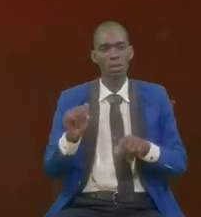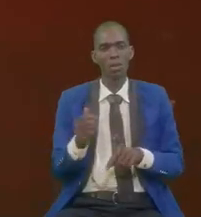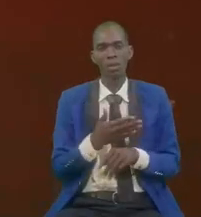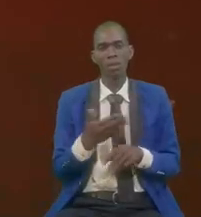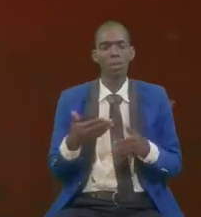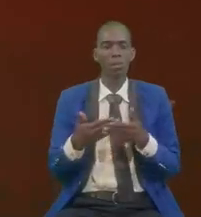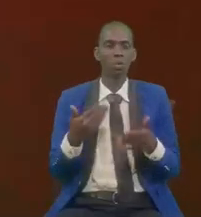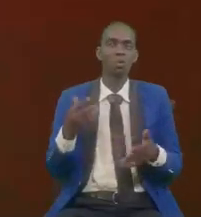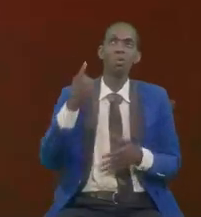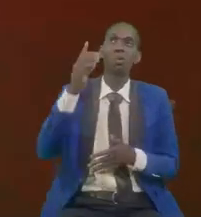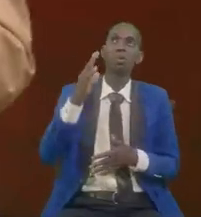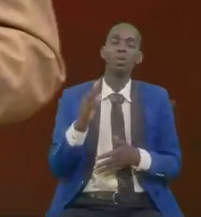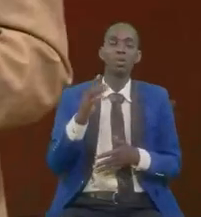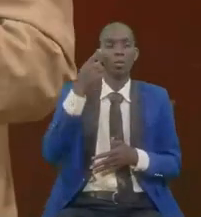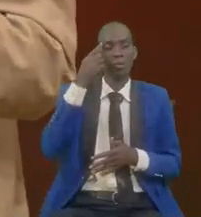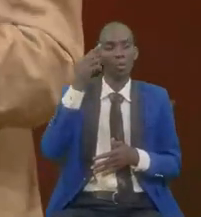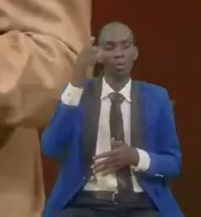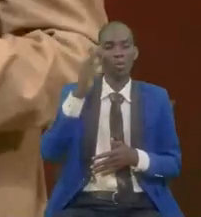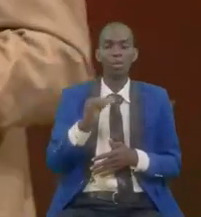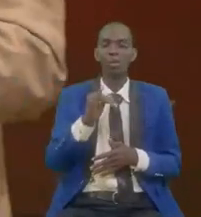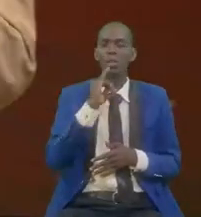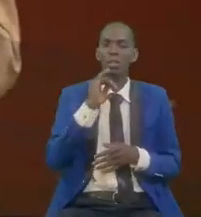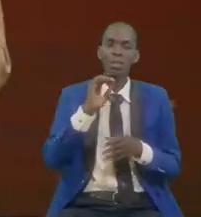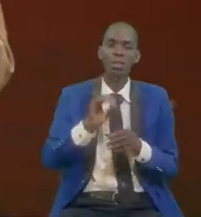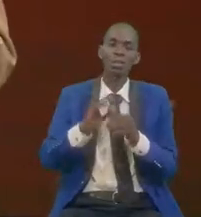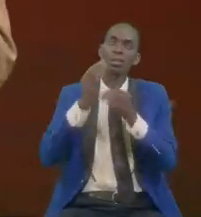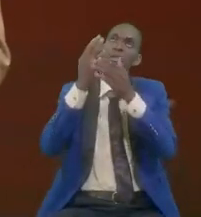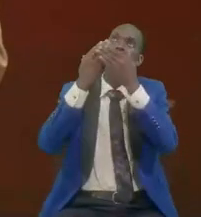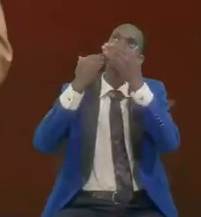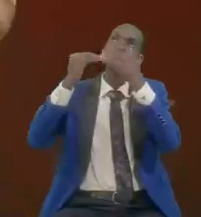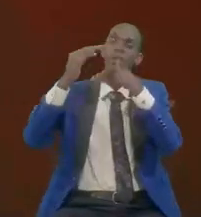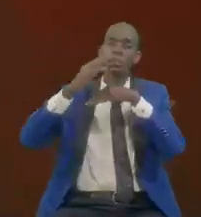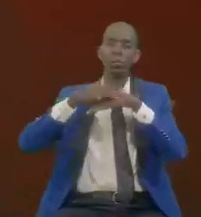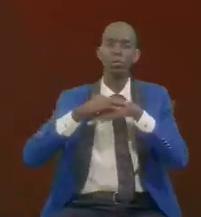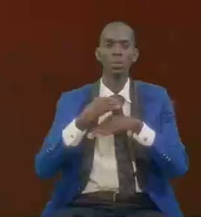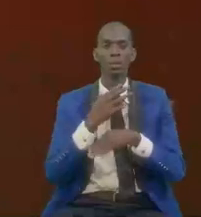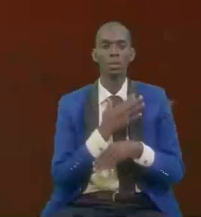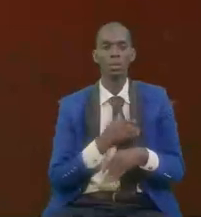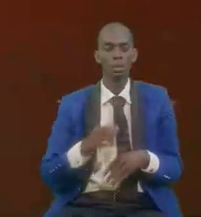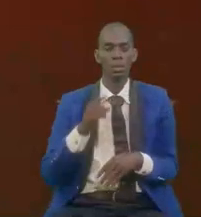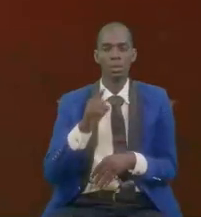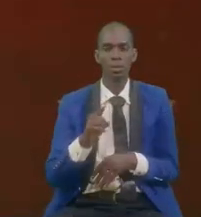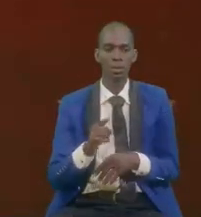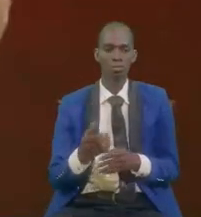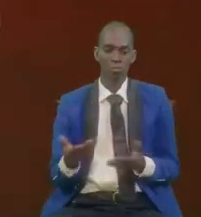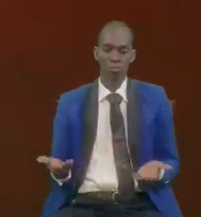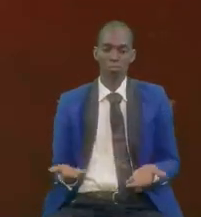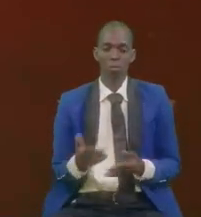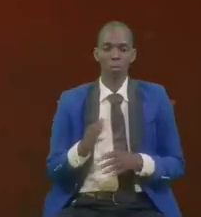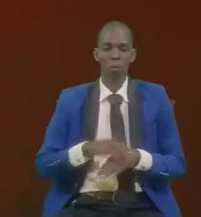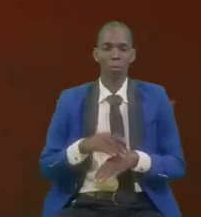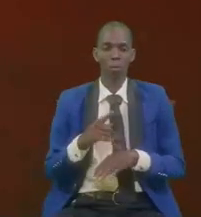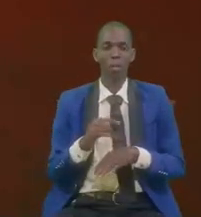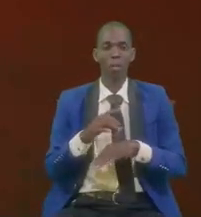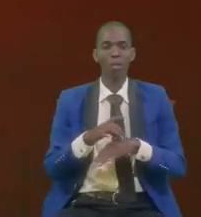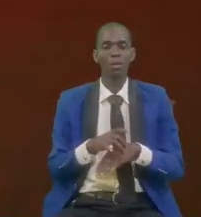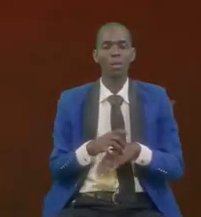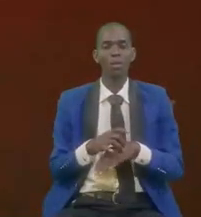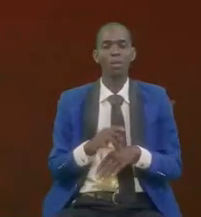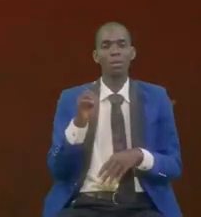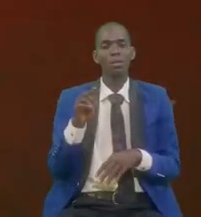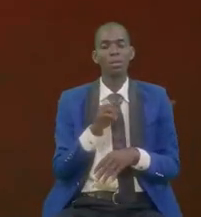Dieu, car Dieu est au ciel et toi sur la terre. Que